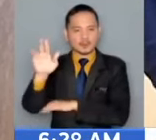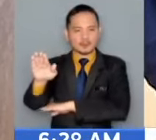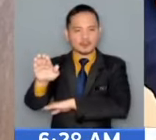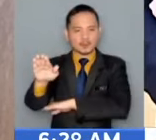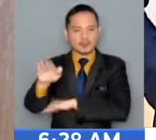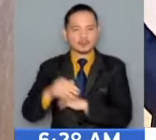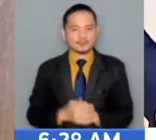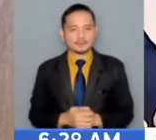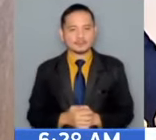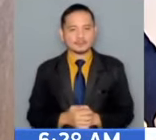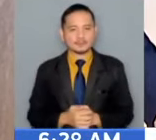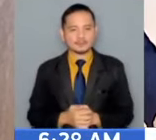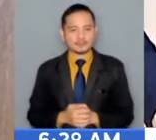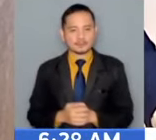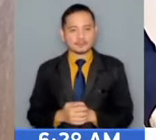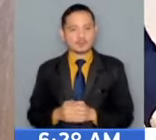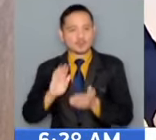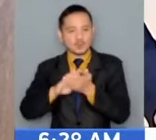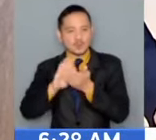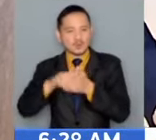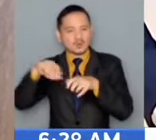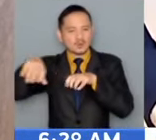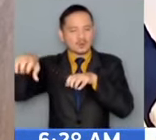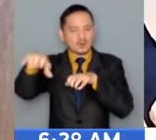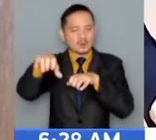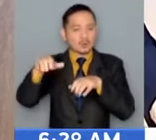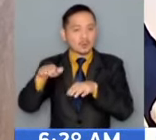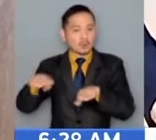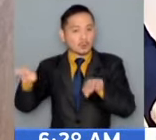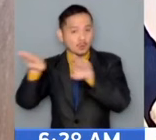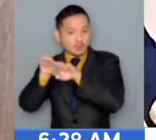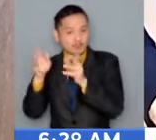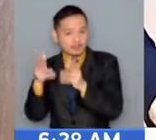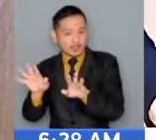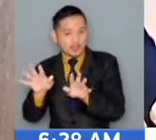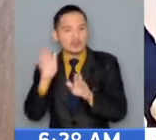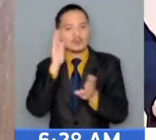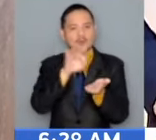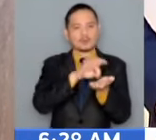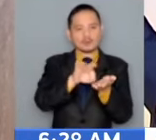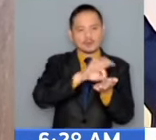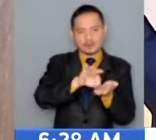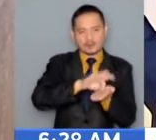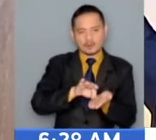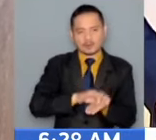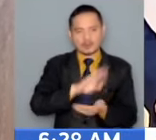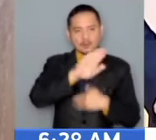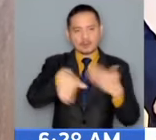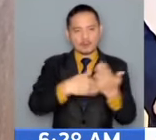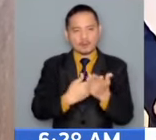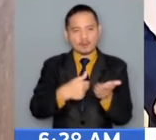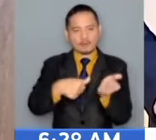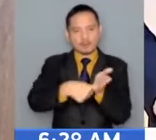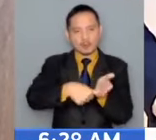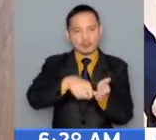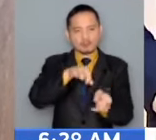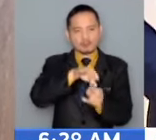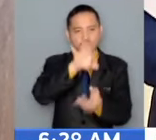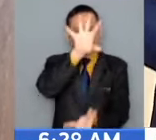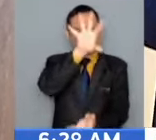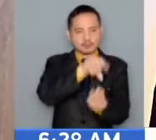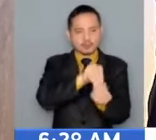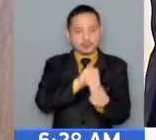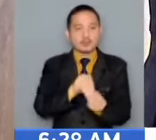na mga polling precinct, magsisimula na ang bilangan at canvassing ng mga boto. Maaari na rin maganap ang proklamasyon ng mga